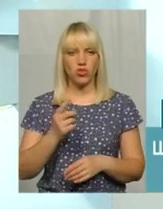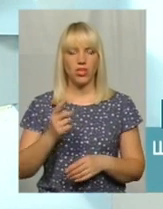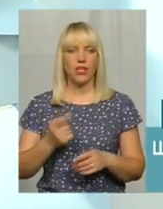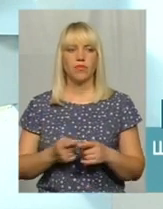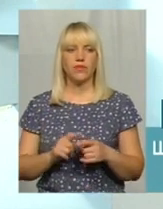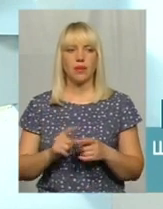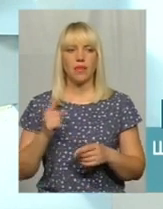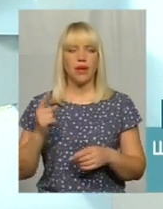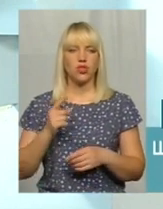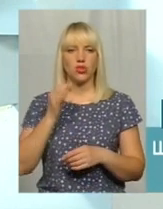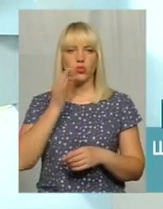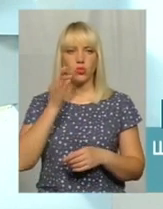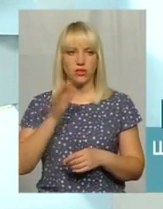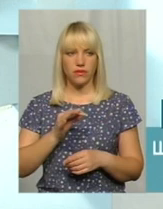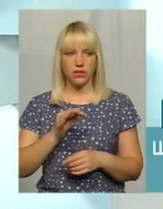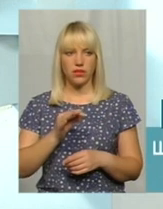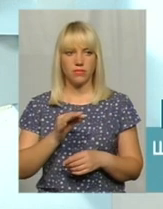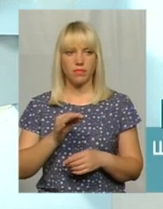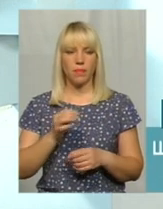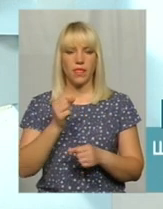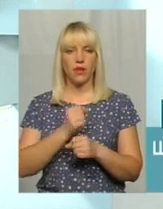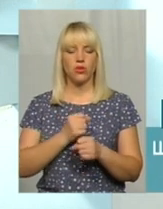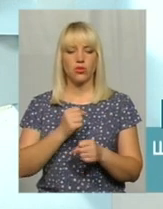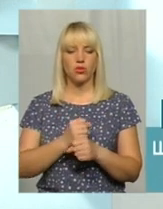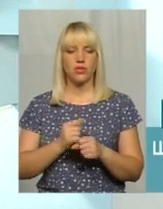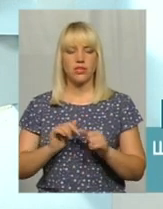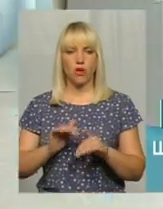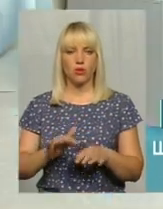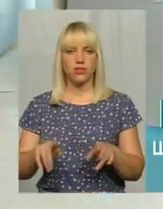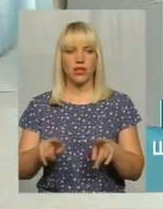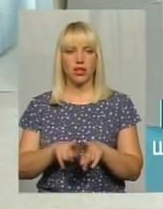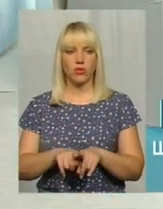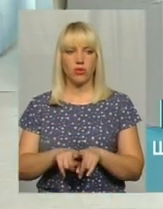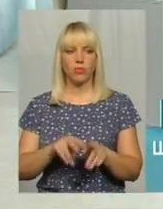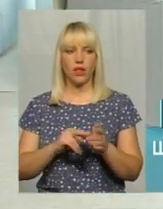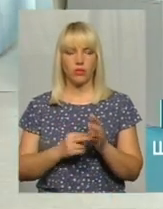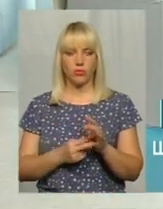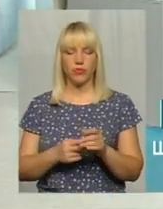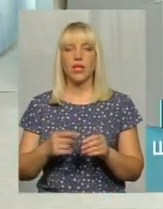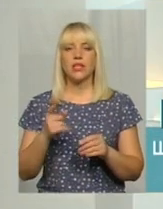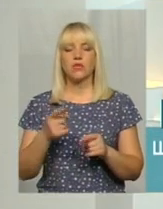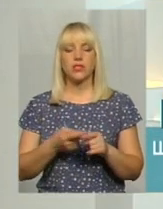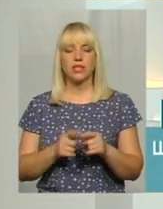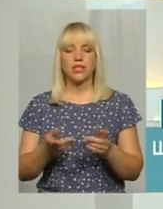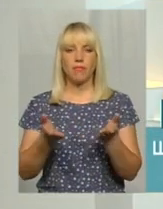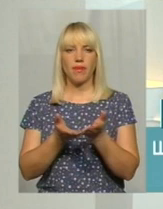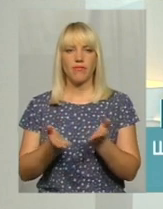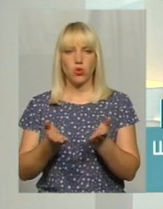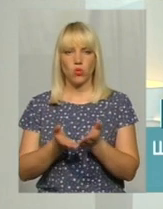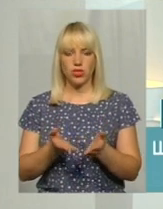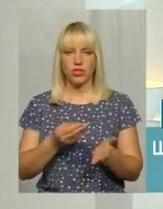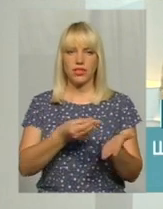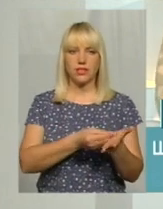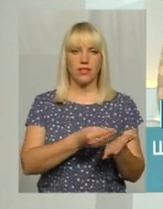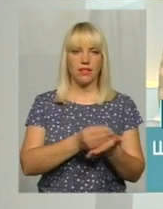так, перший досвід розробки заходів саме такого плану. Оце співвідношення ціна і якість, про яку